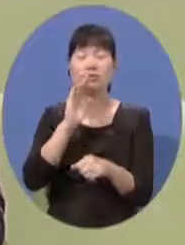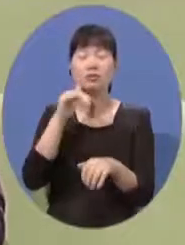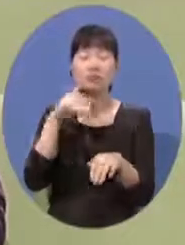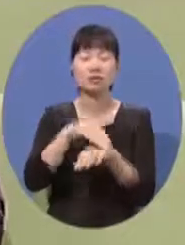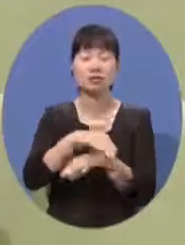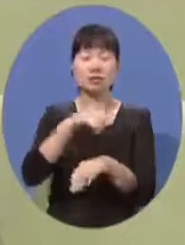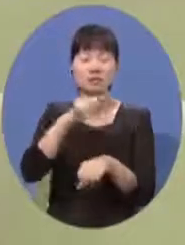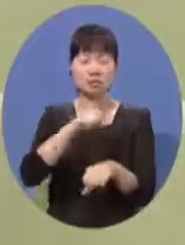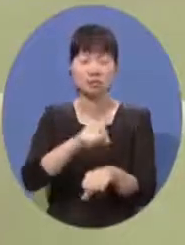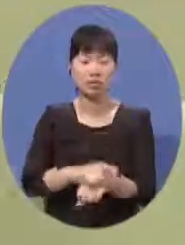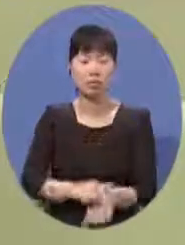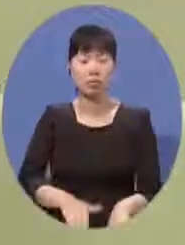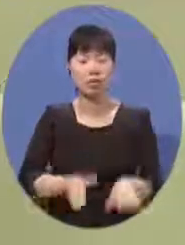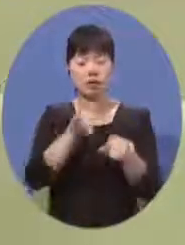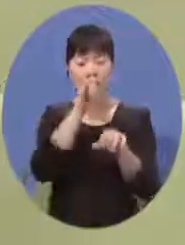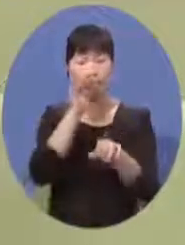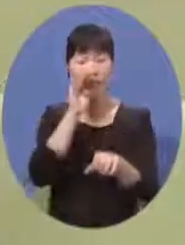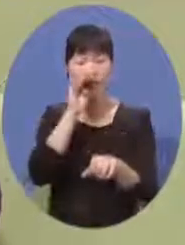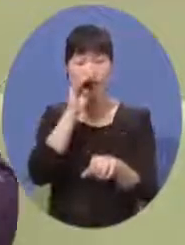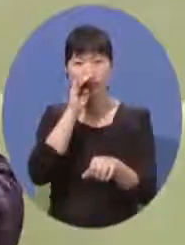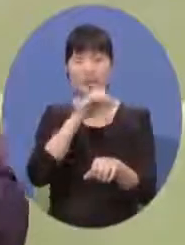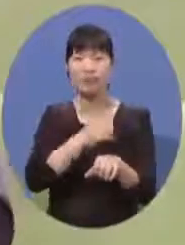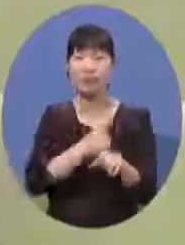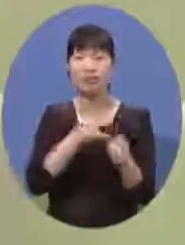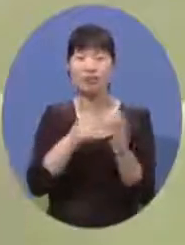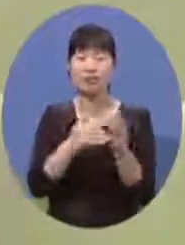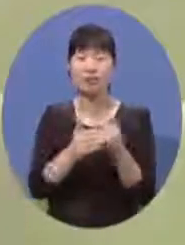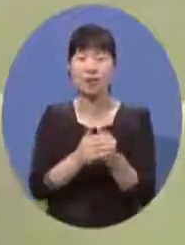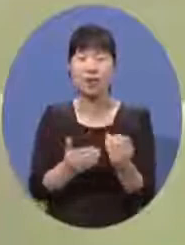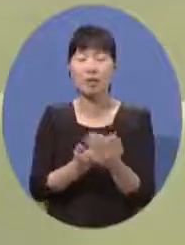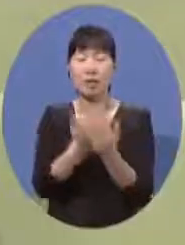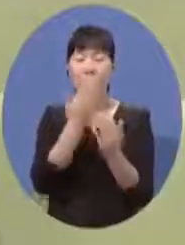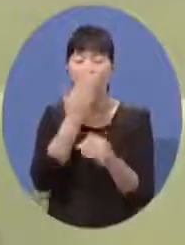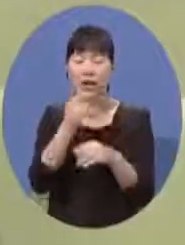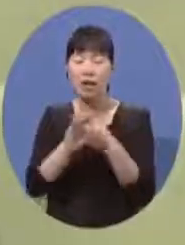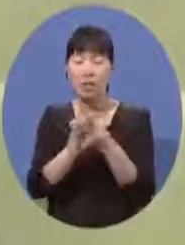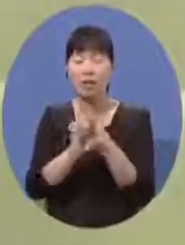있습니다. 안 좋은 기질이 있다고 하더라도 발달시키면 얼마든지 달라질 수 있다. 이 얘기를 드리고 싶어요. 네.